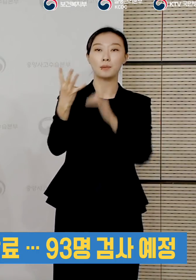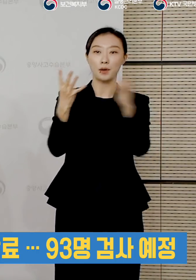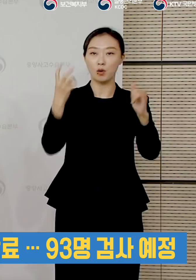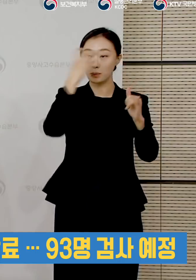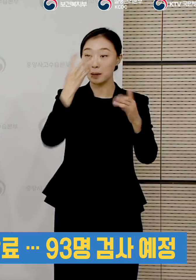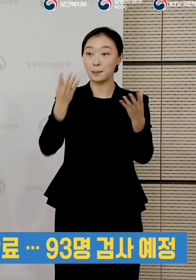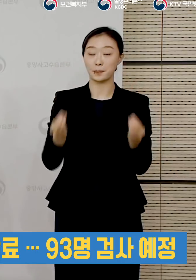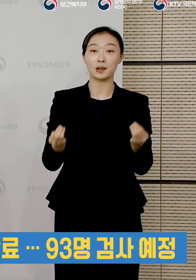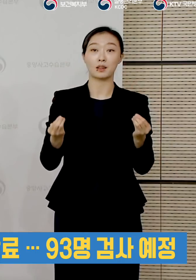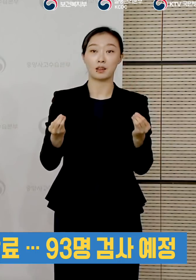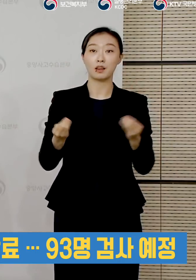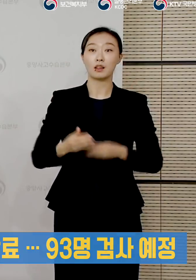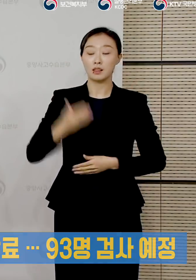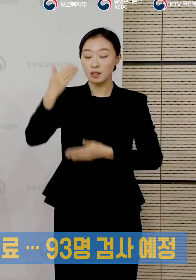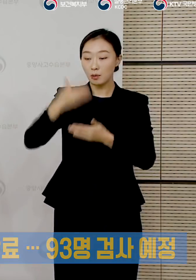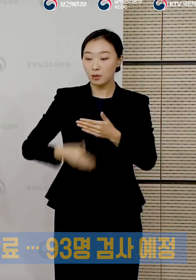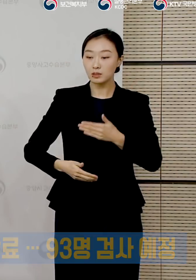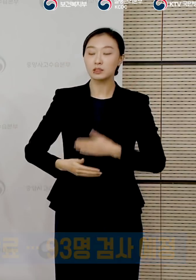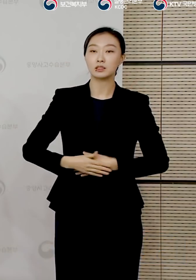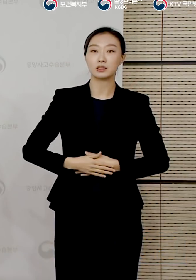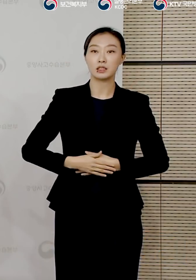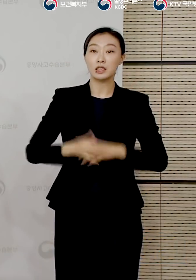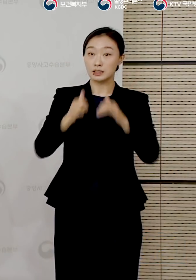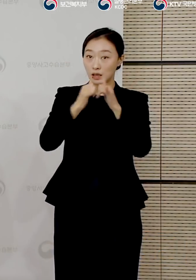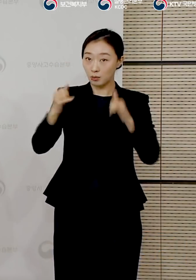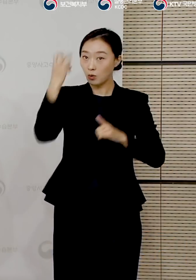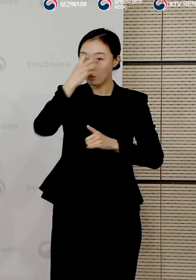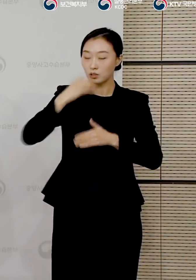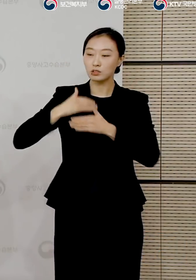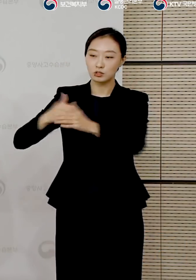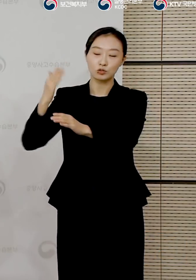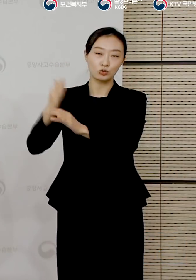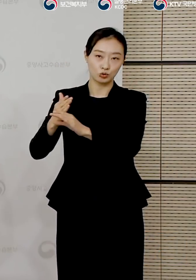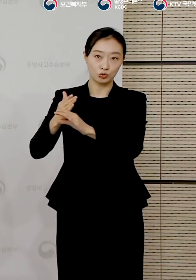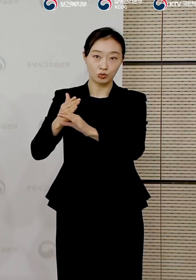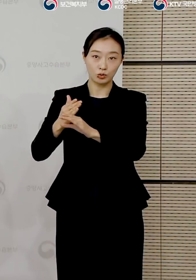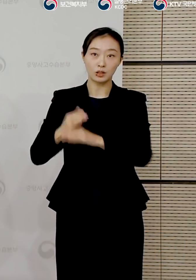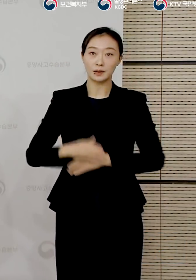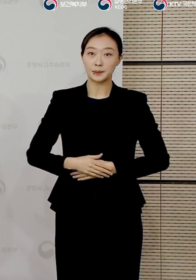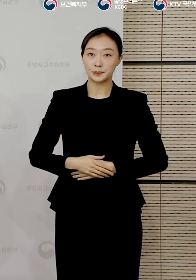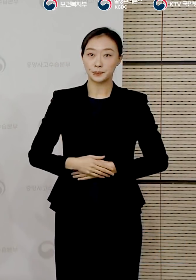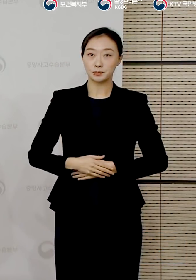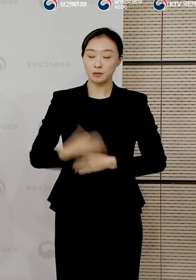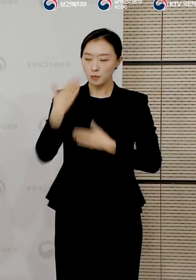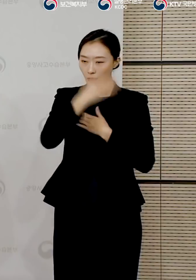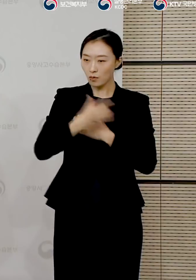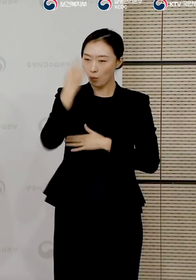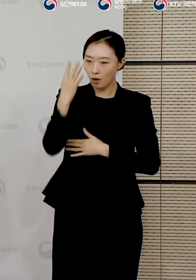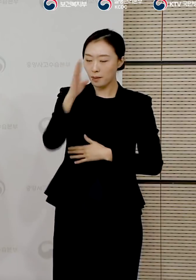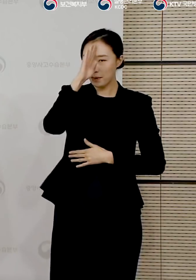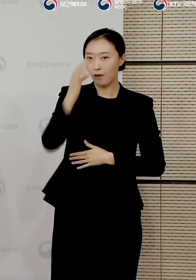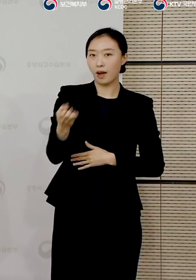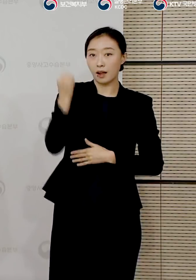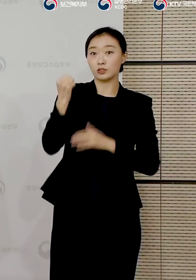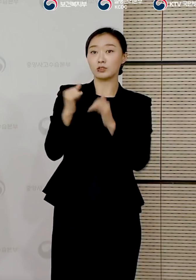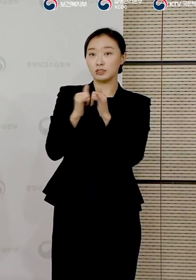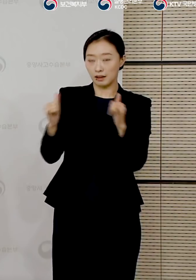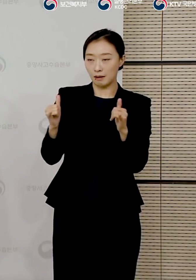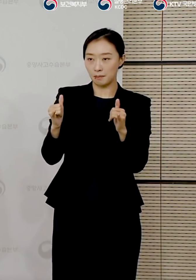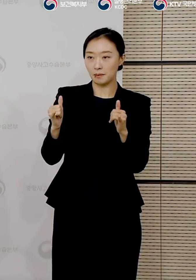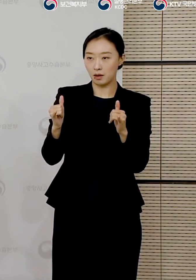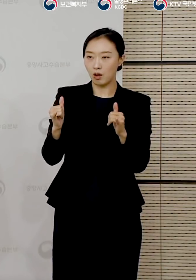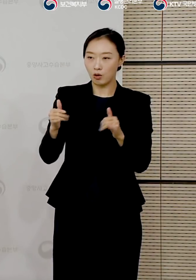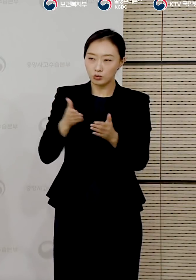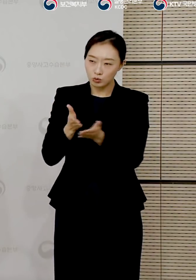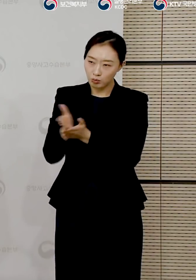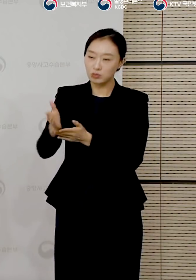나머지 93명에 대한 검사도 실시됩니다. 확진 검사 중 기저질환 등을 가지고 있어 전문적 치료가